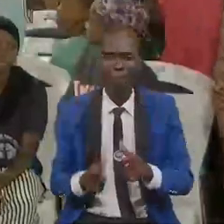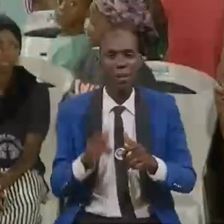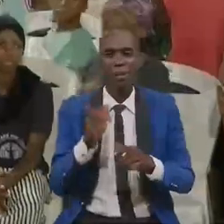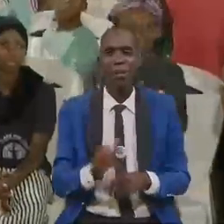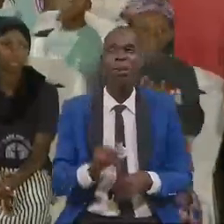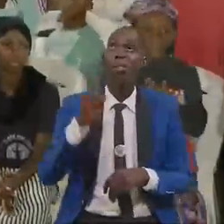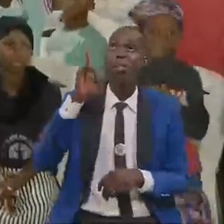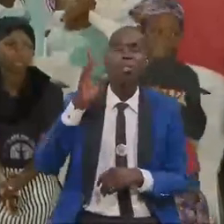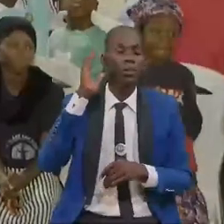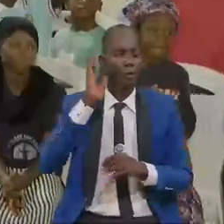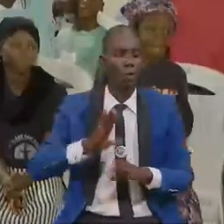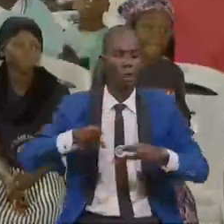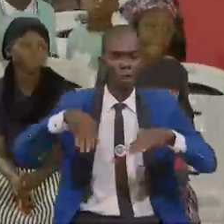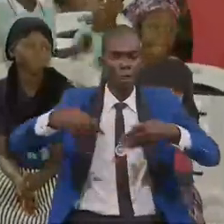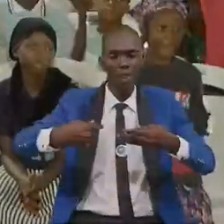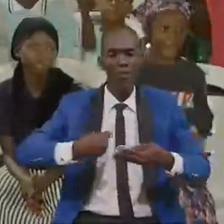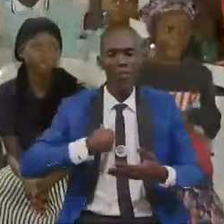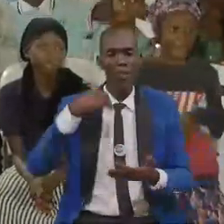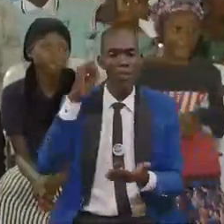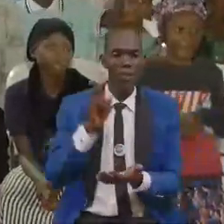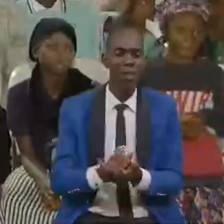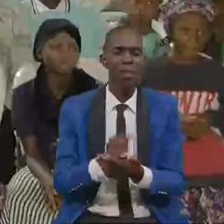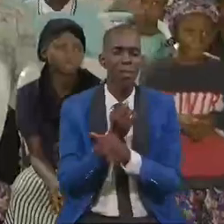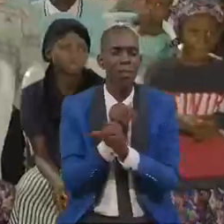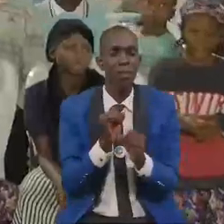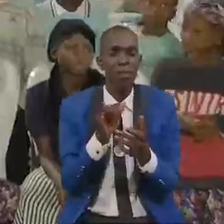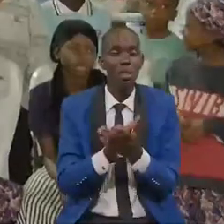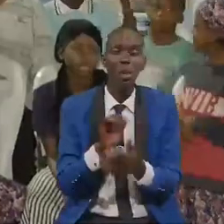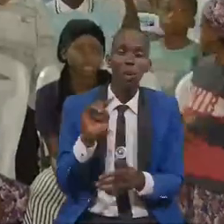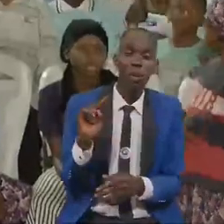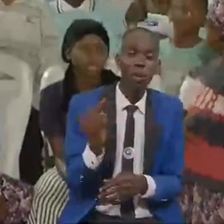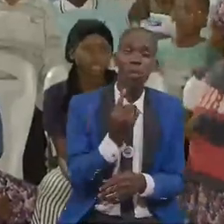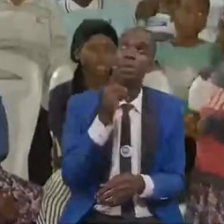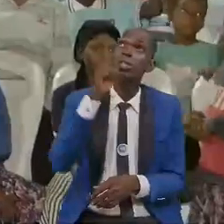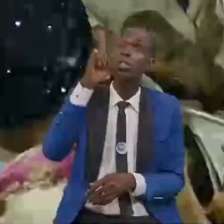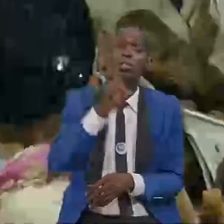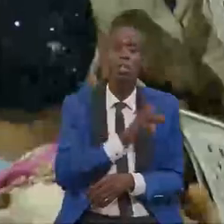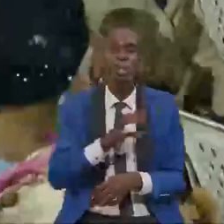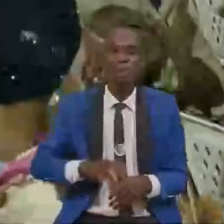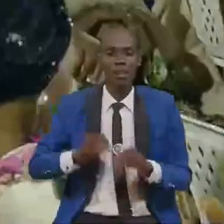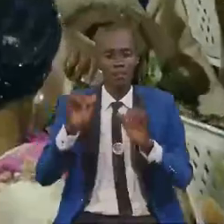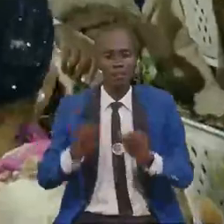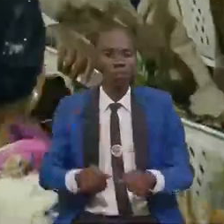il va m'accorder ce salut que lui Christophe peut donner